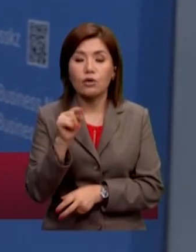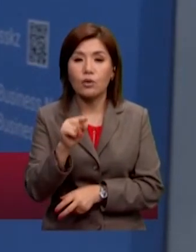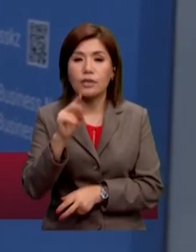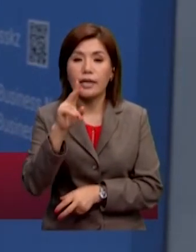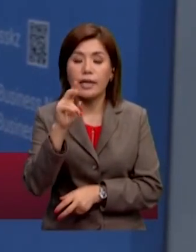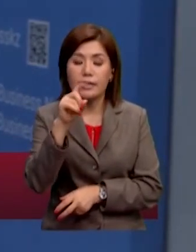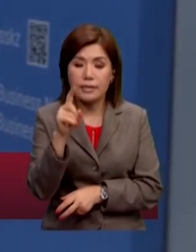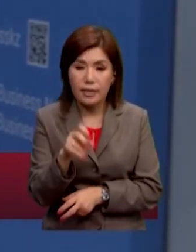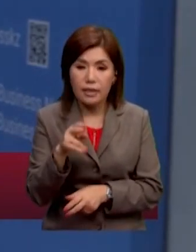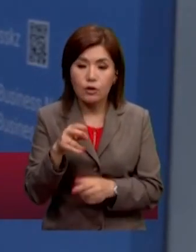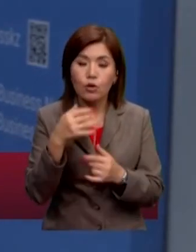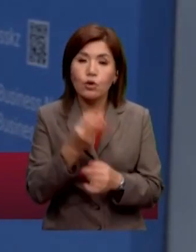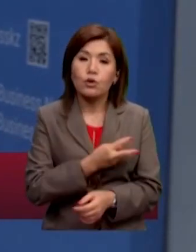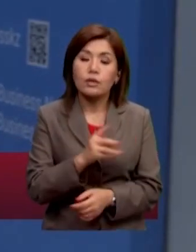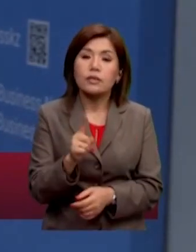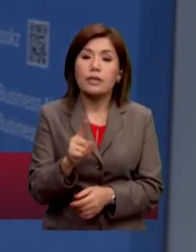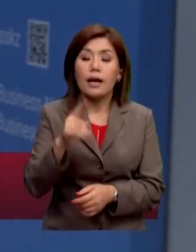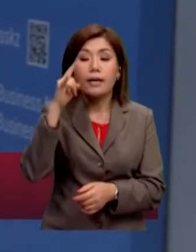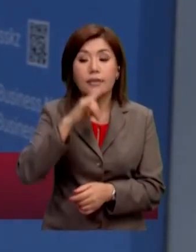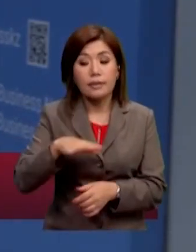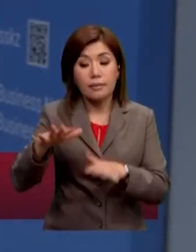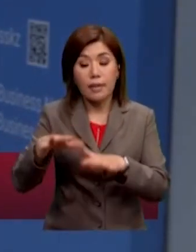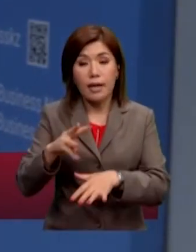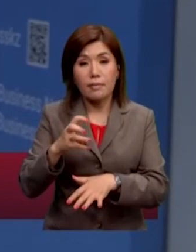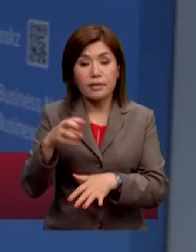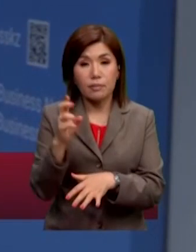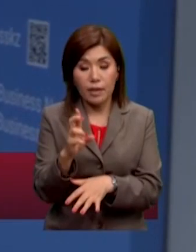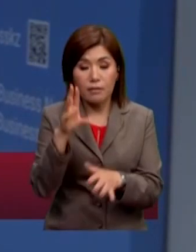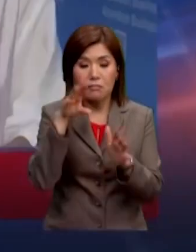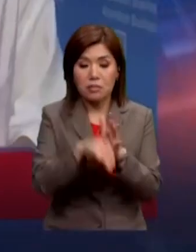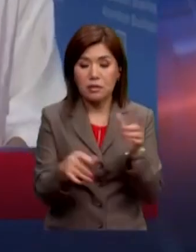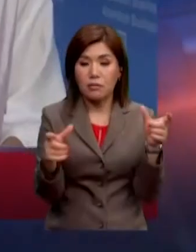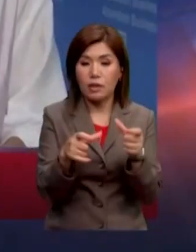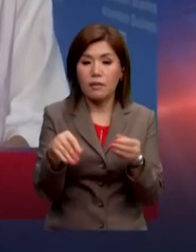Такая инициатива необходима, чтобы казахстанские объекты МСБ не попали под